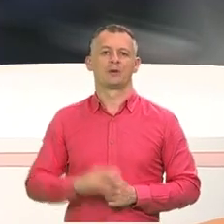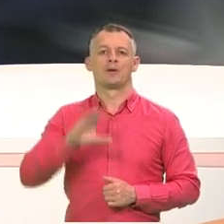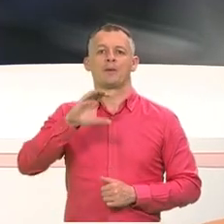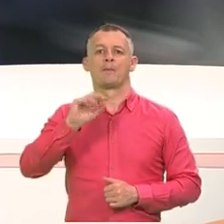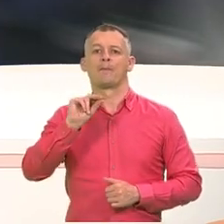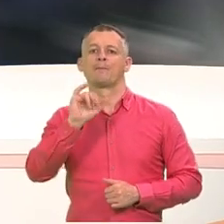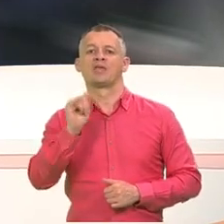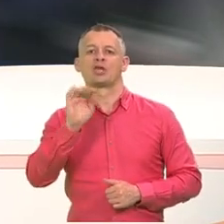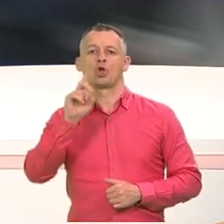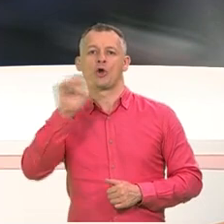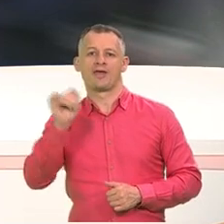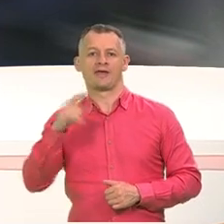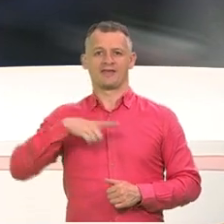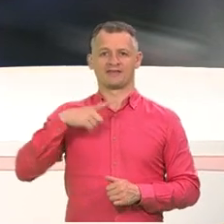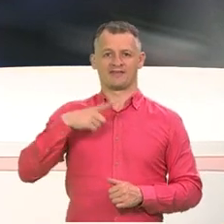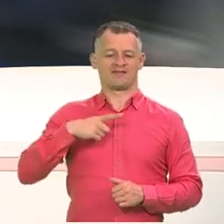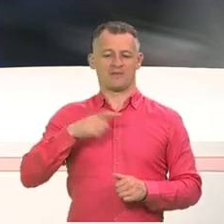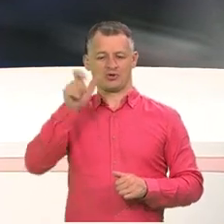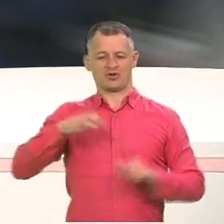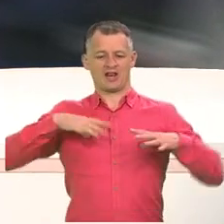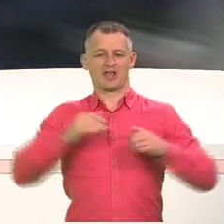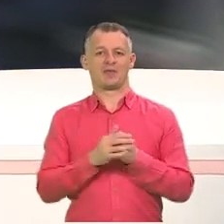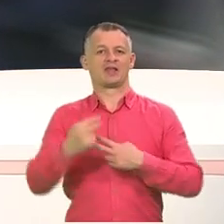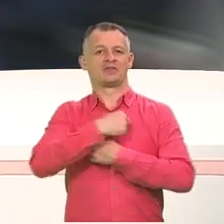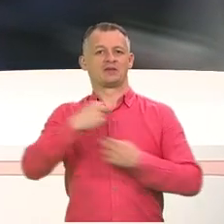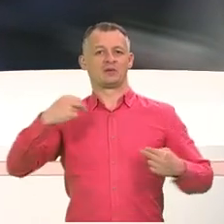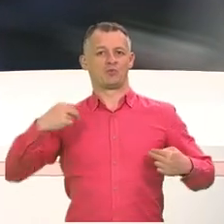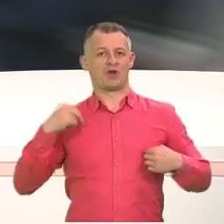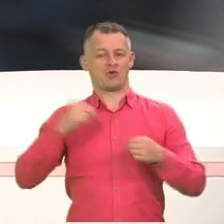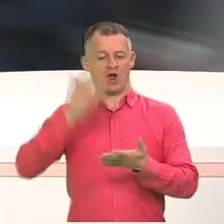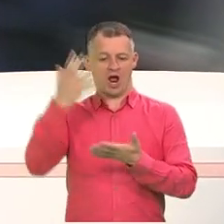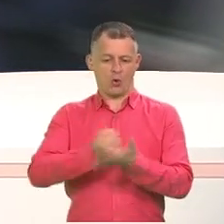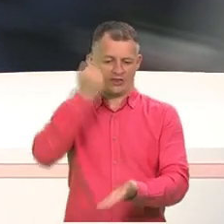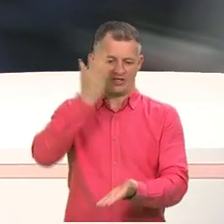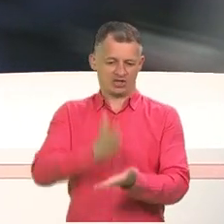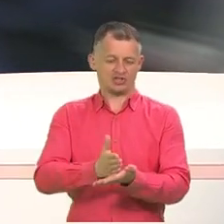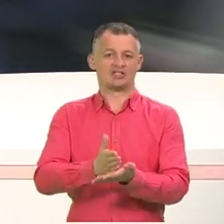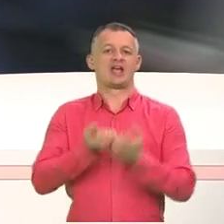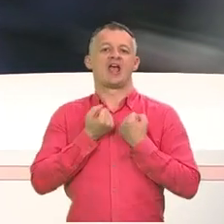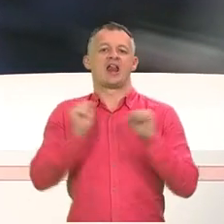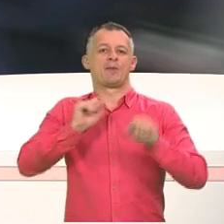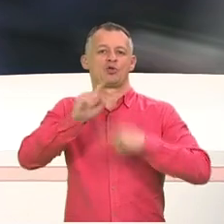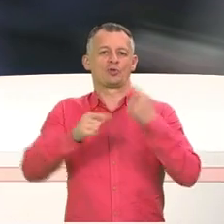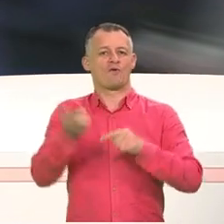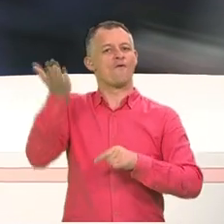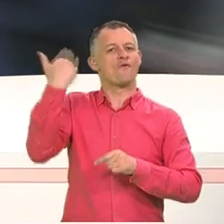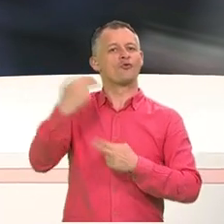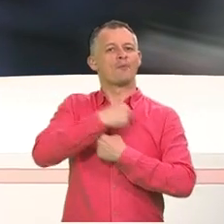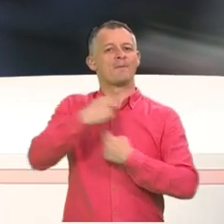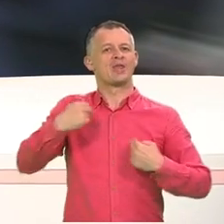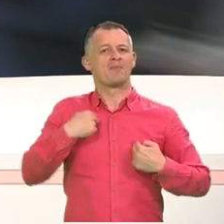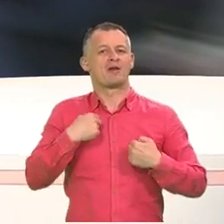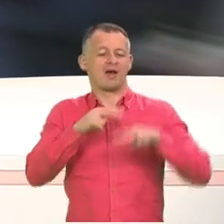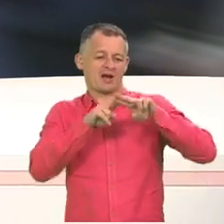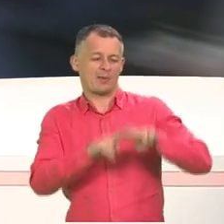Cristian Popescu Piedone este un om liber. Înalta Curte de Casație și Justiție a luat decizia eliberării după ce fostul primar a petrecut